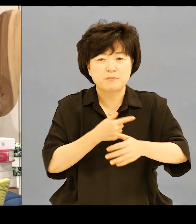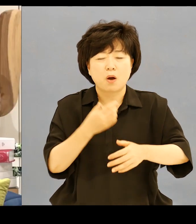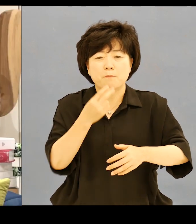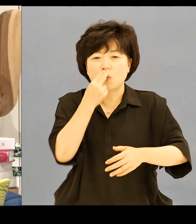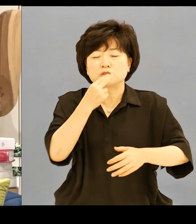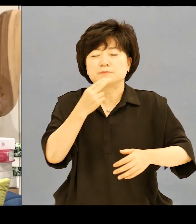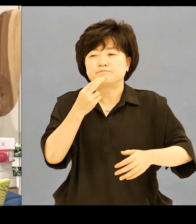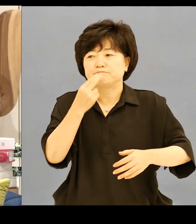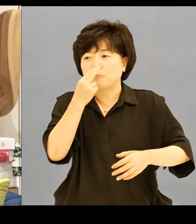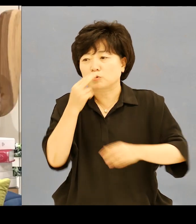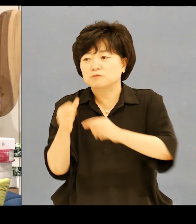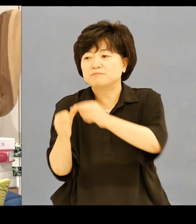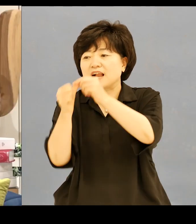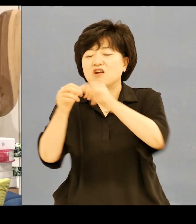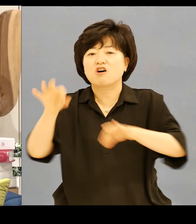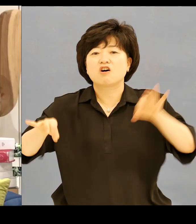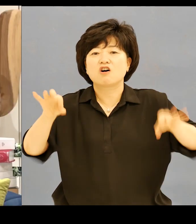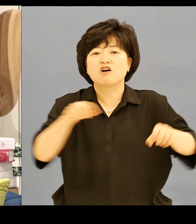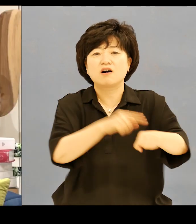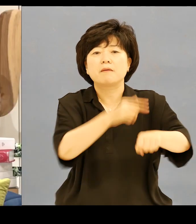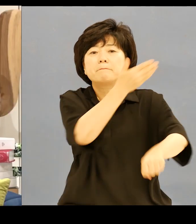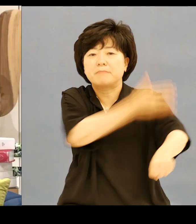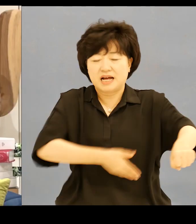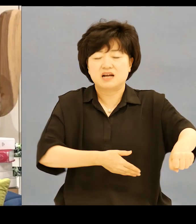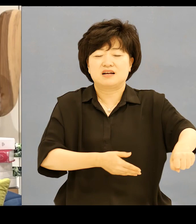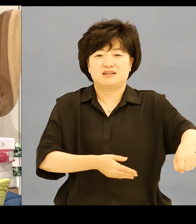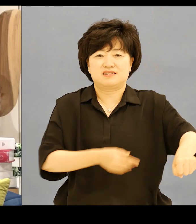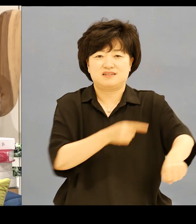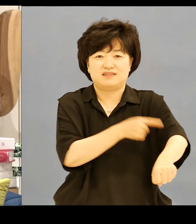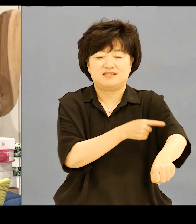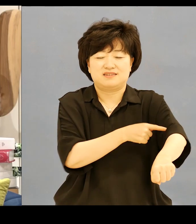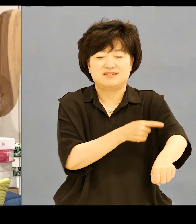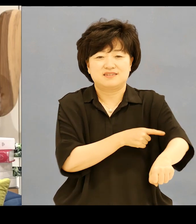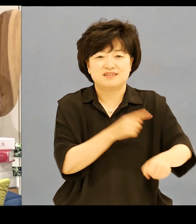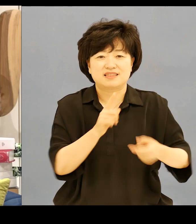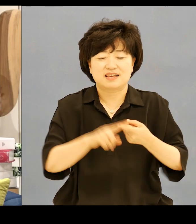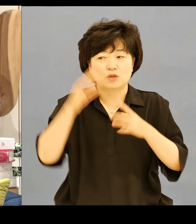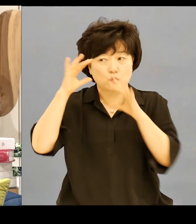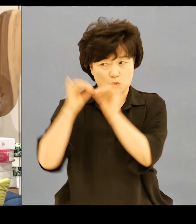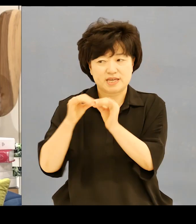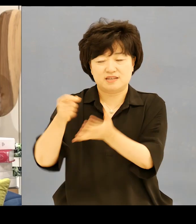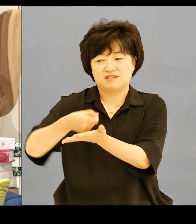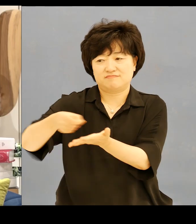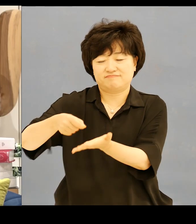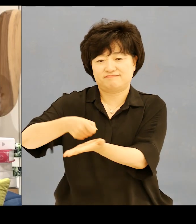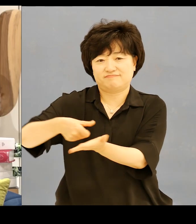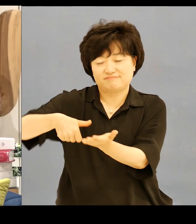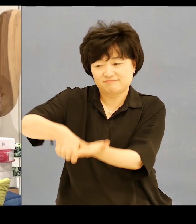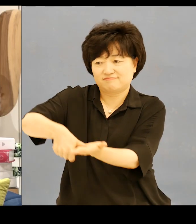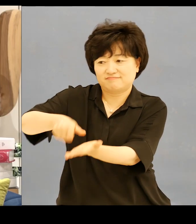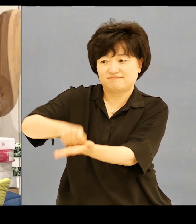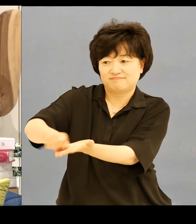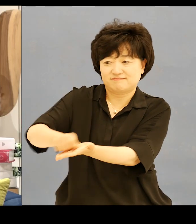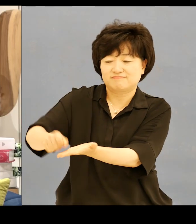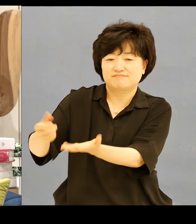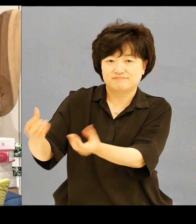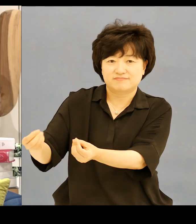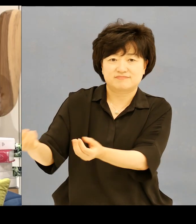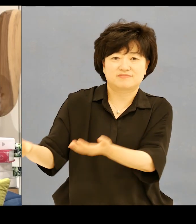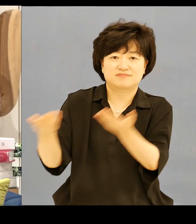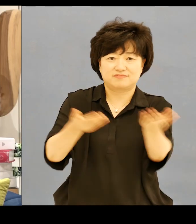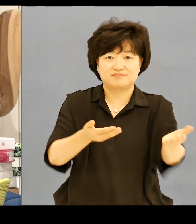왜냐면 목숨 위험하니까 그래서 그거를 동의하고 수술실에 들어가서 그러니까 저는 수술실